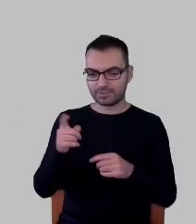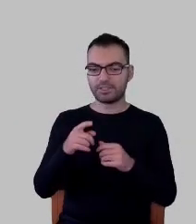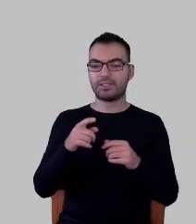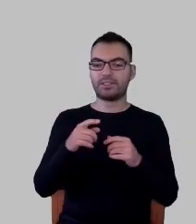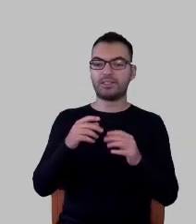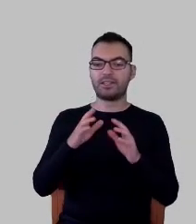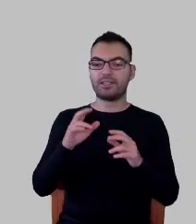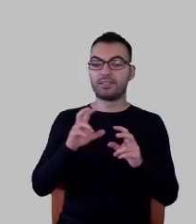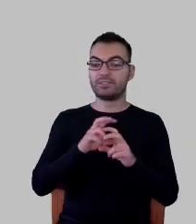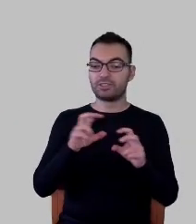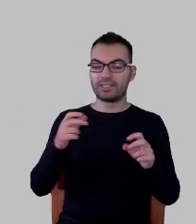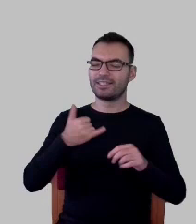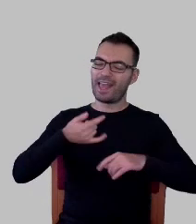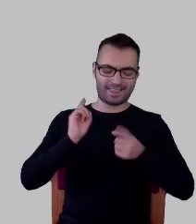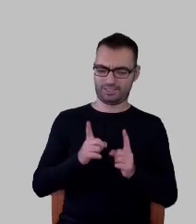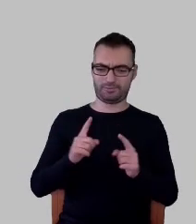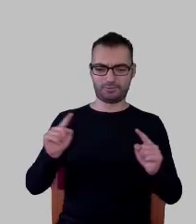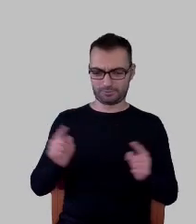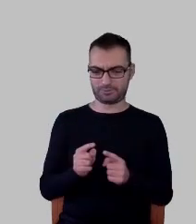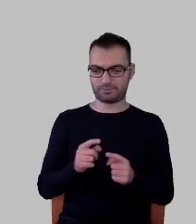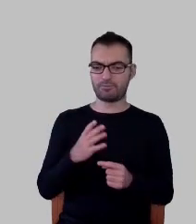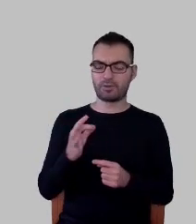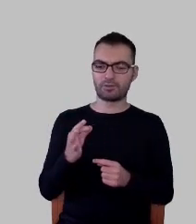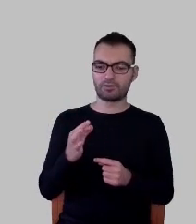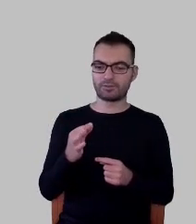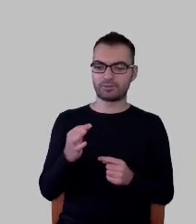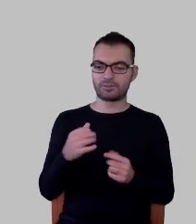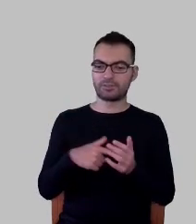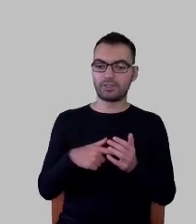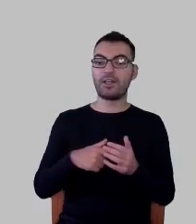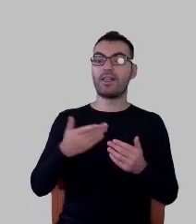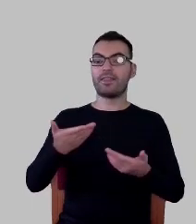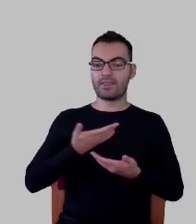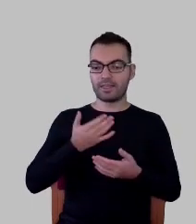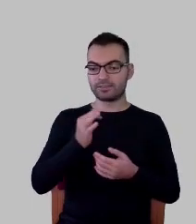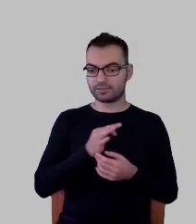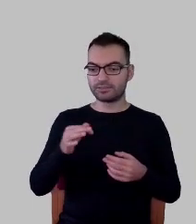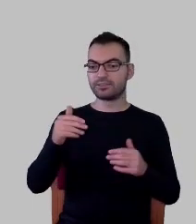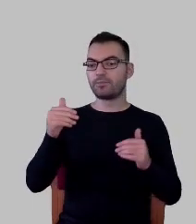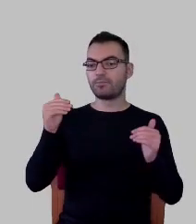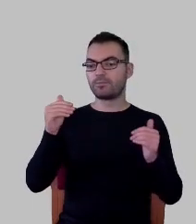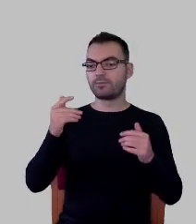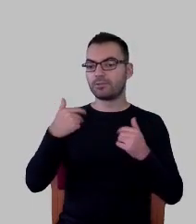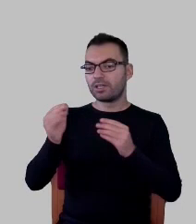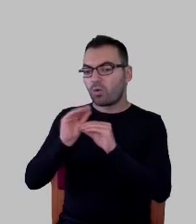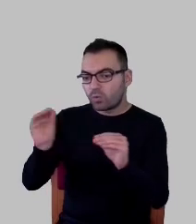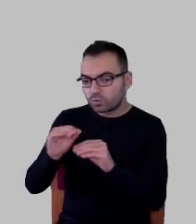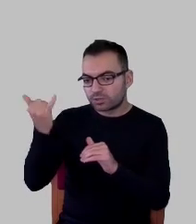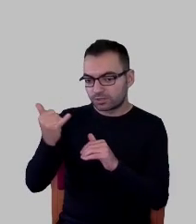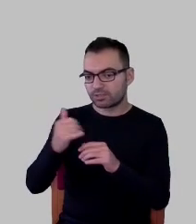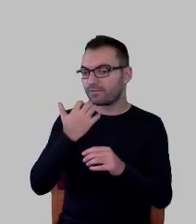żeby ten czas był jak najkrótszy, bo no, zapewnia uruchomienie tych możliwości kształcenia